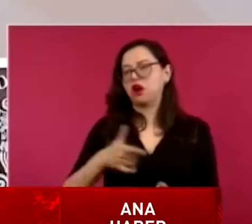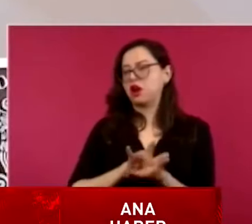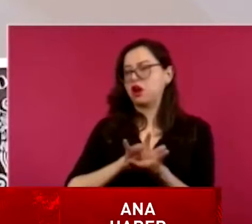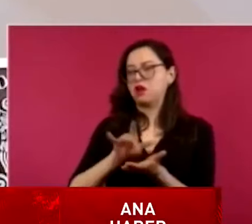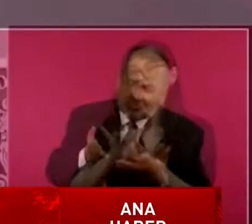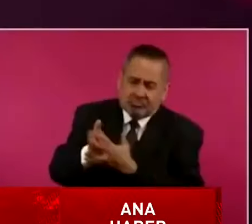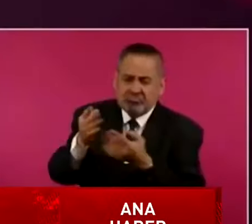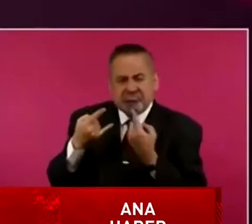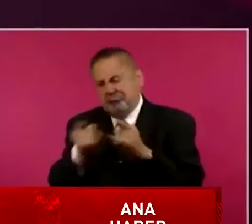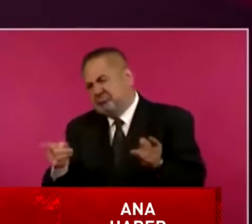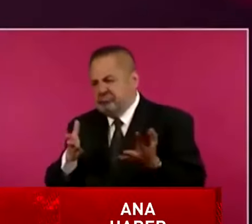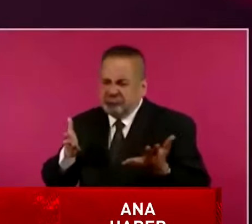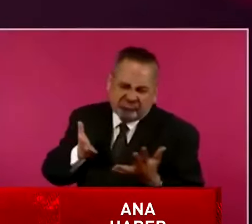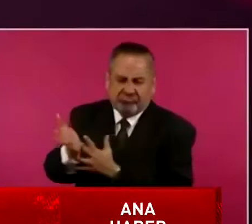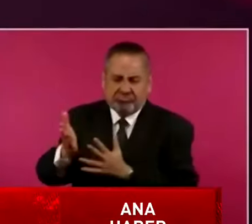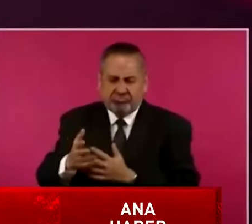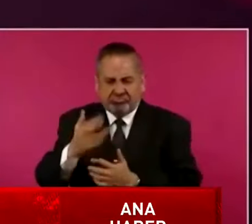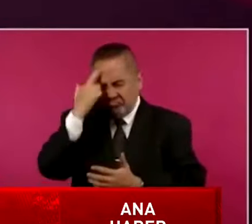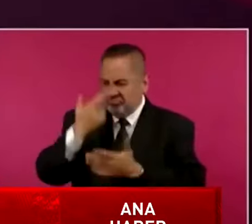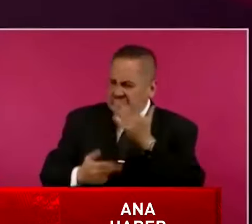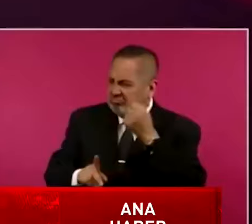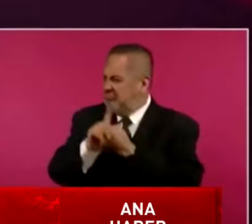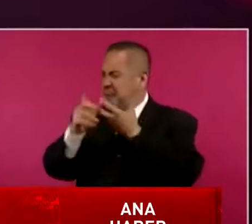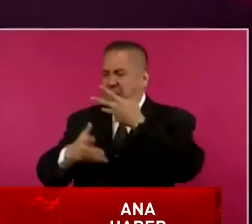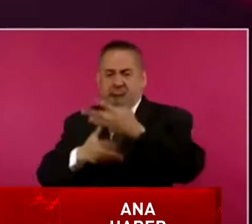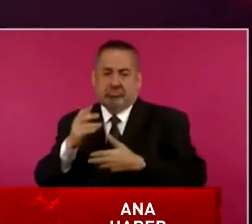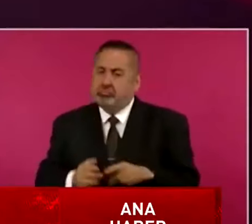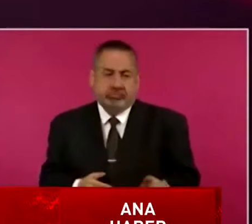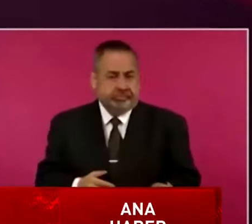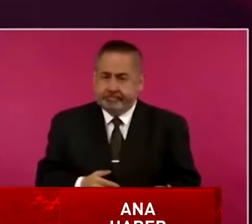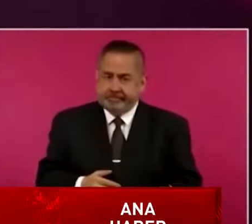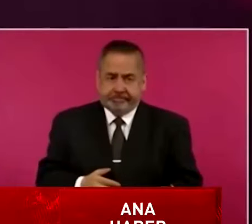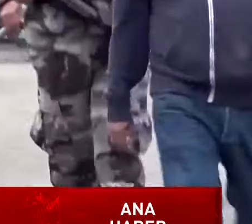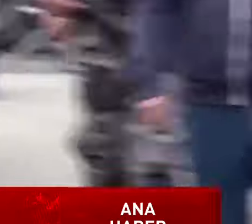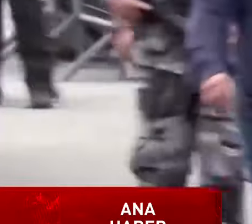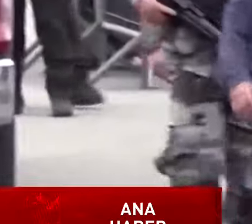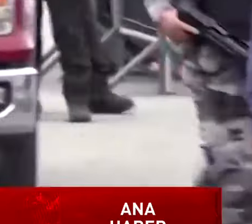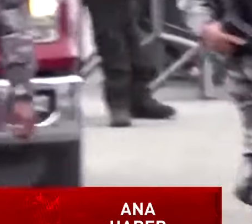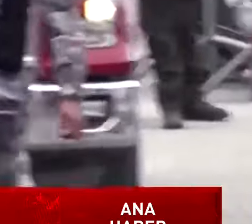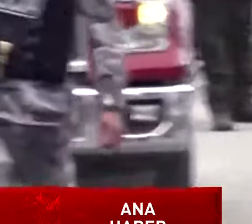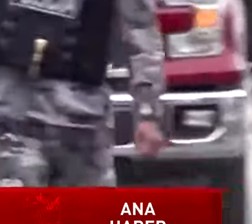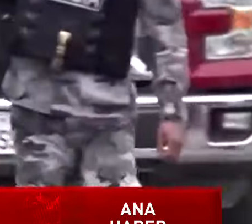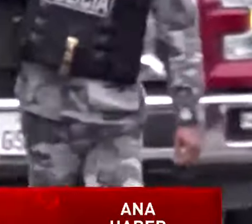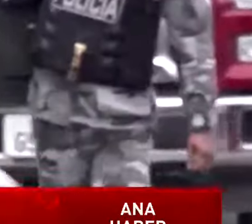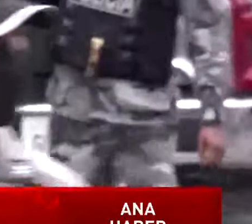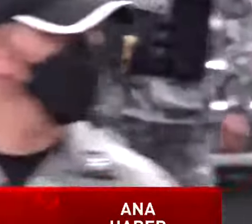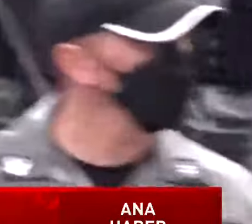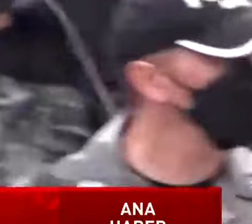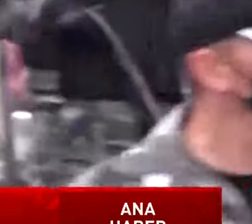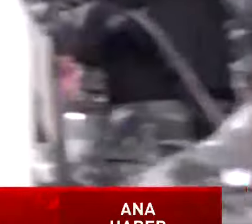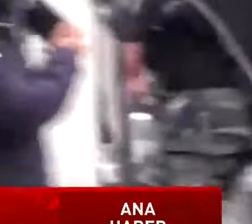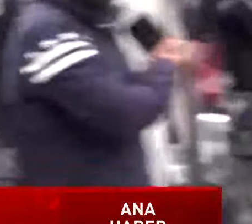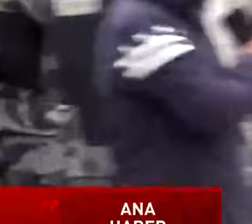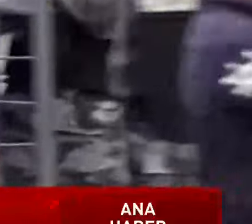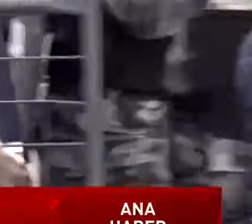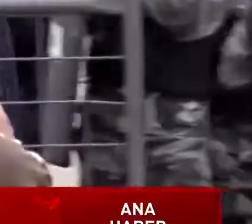özür yayınlayana kadar Ekvador'un Birleşmiş Milletler üyeliğinin askıya alınmasını istiyoruz. Quito Büyükelçiliği'nde ağır silahlı